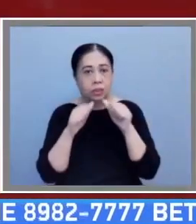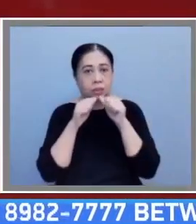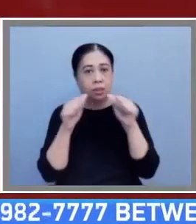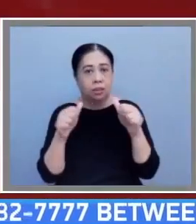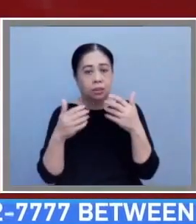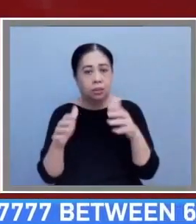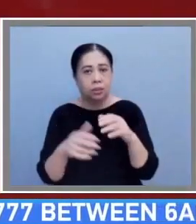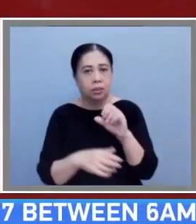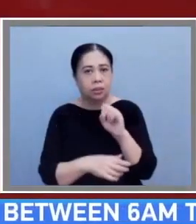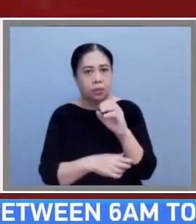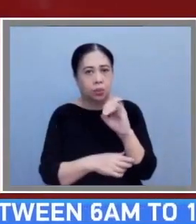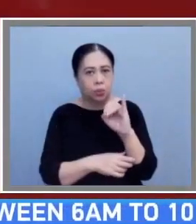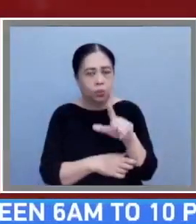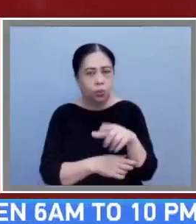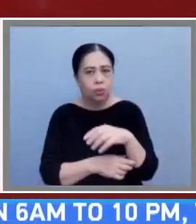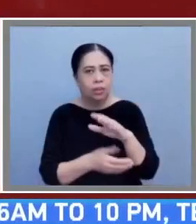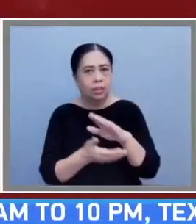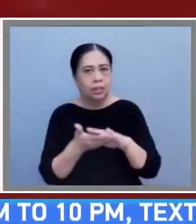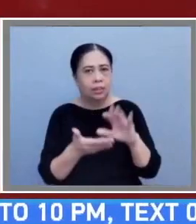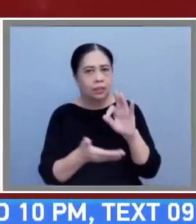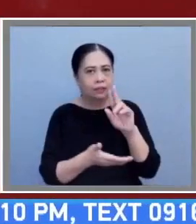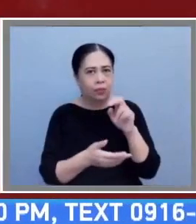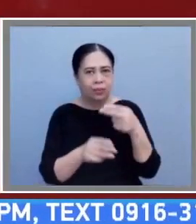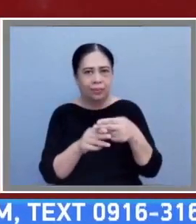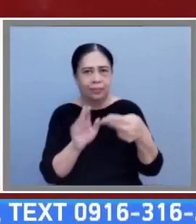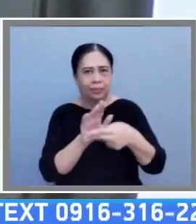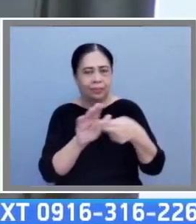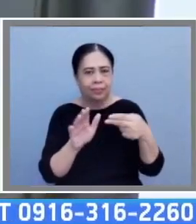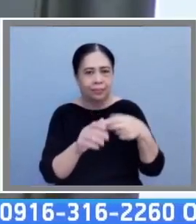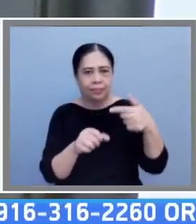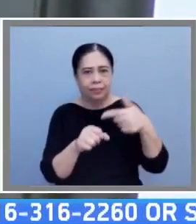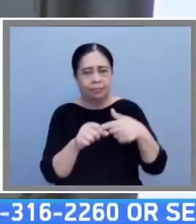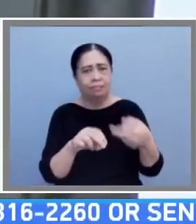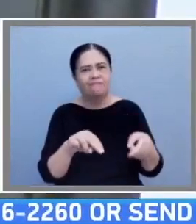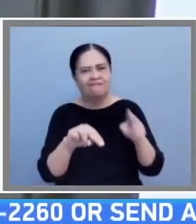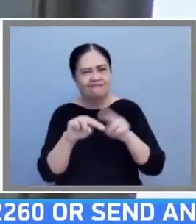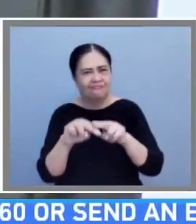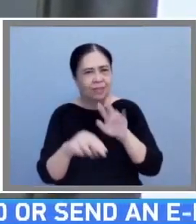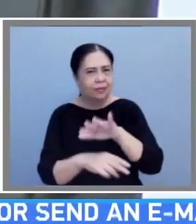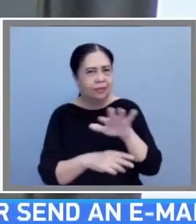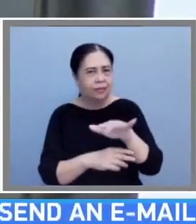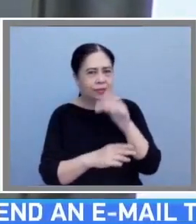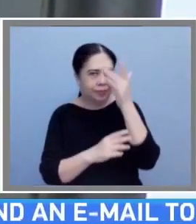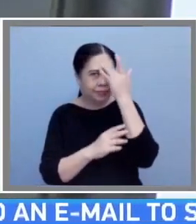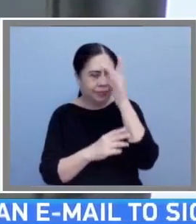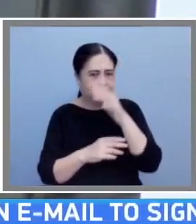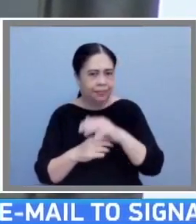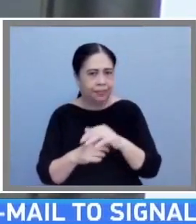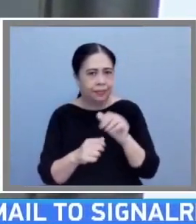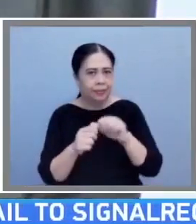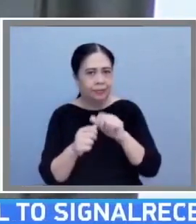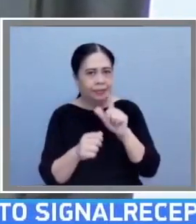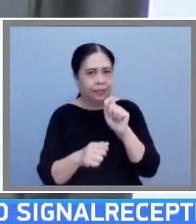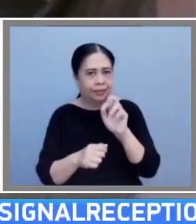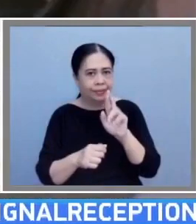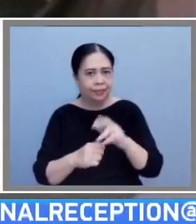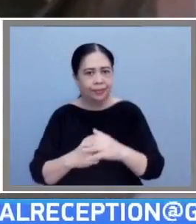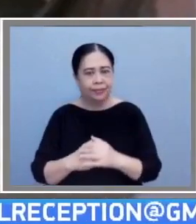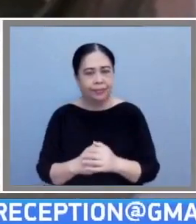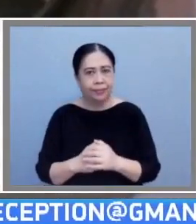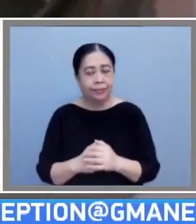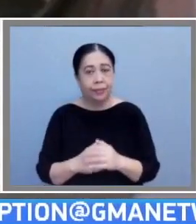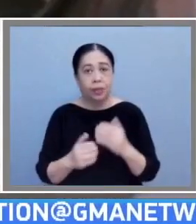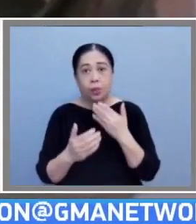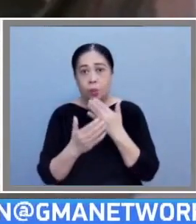Oil at clean fuel ang gasolina tataas ng 55 centos kada lro good news naman sa mga